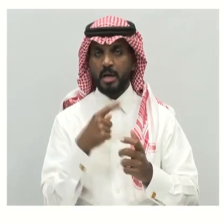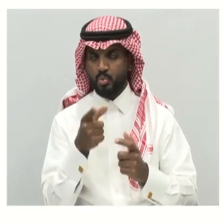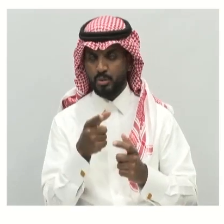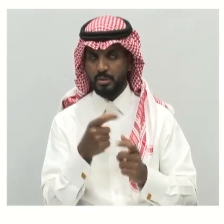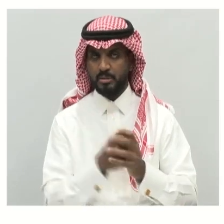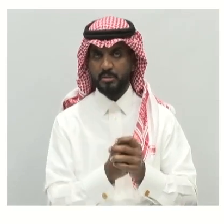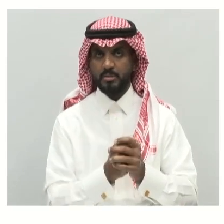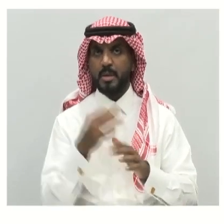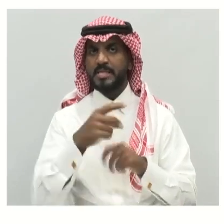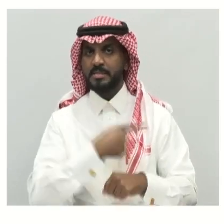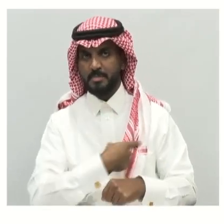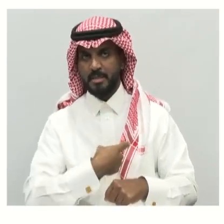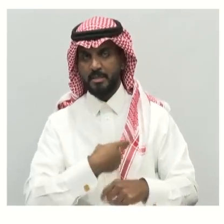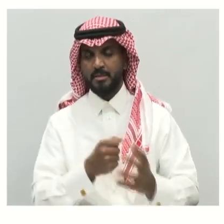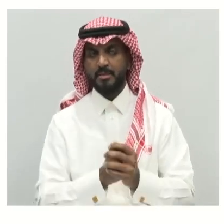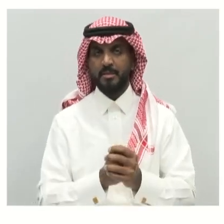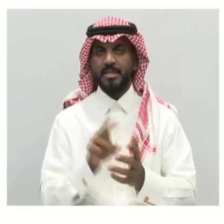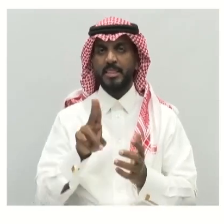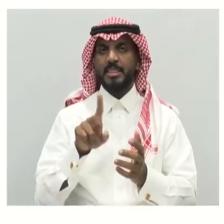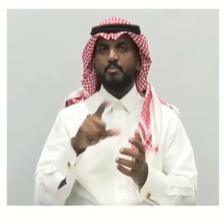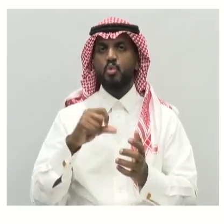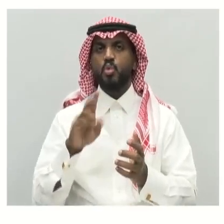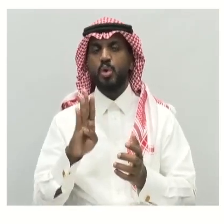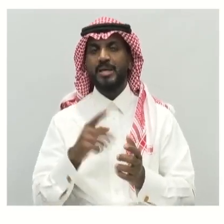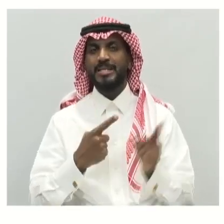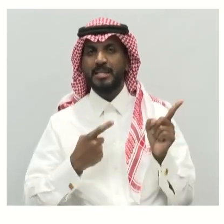اقرا احسنتم تبوك